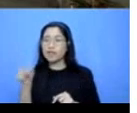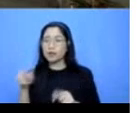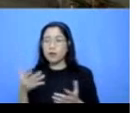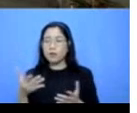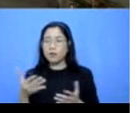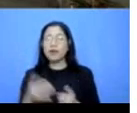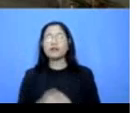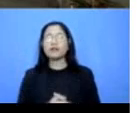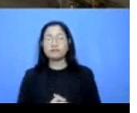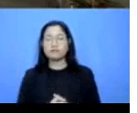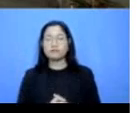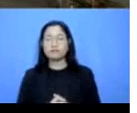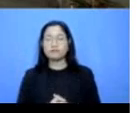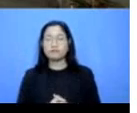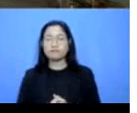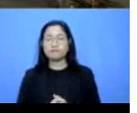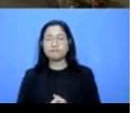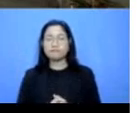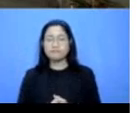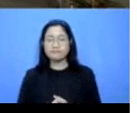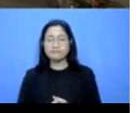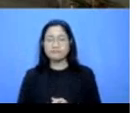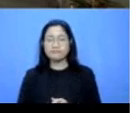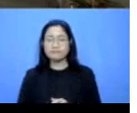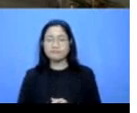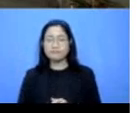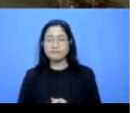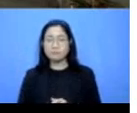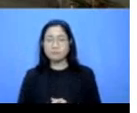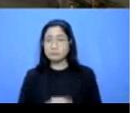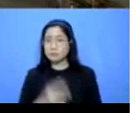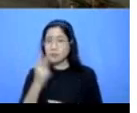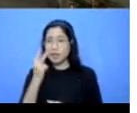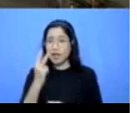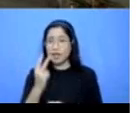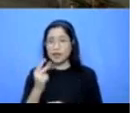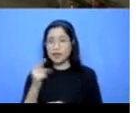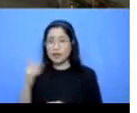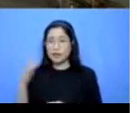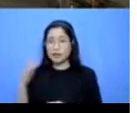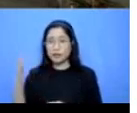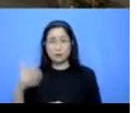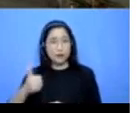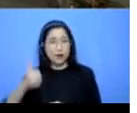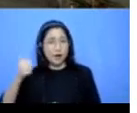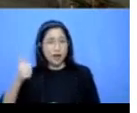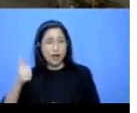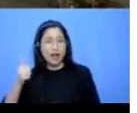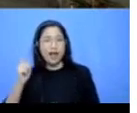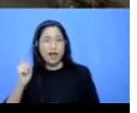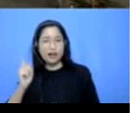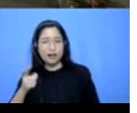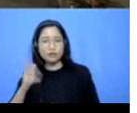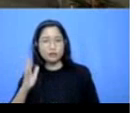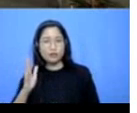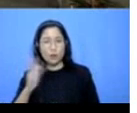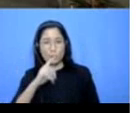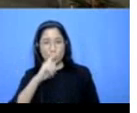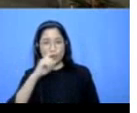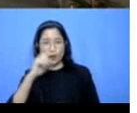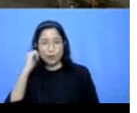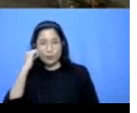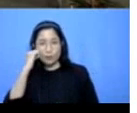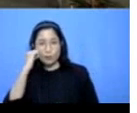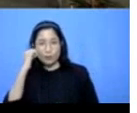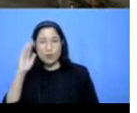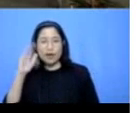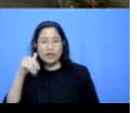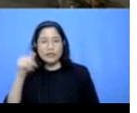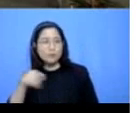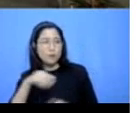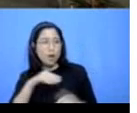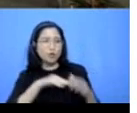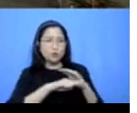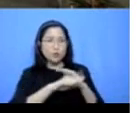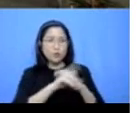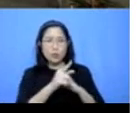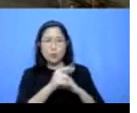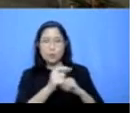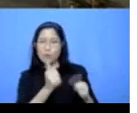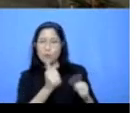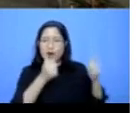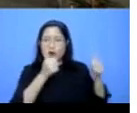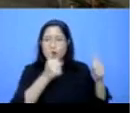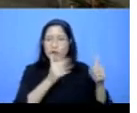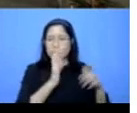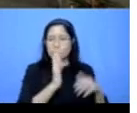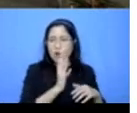tautannya. Dan ternyata sudah ada pemenangnya, dan Bapak dan Ibu yang ternyata masih masuk tiba-tiba loh, kok ada pemenangnya. Ya,